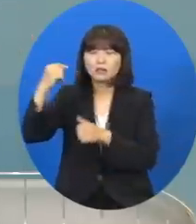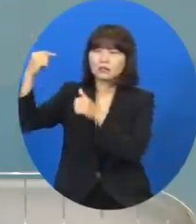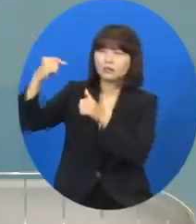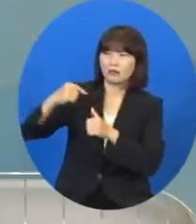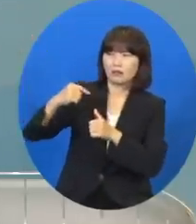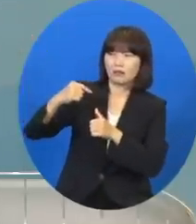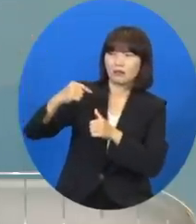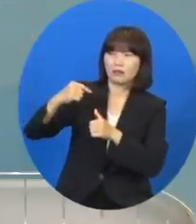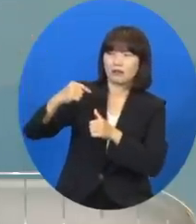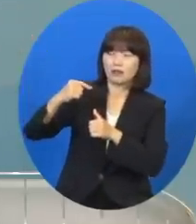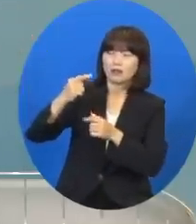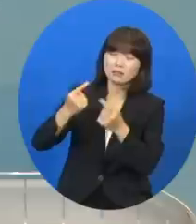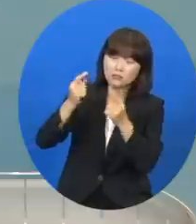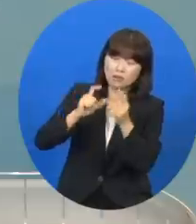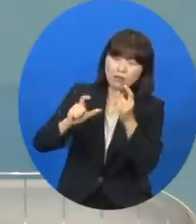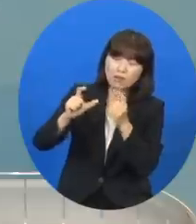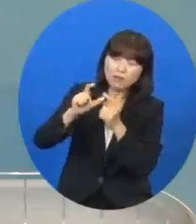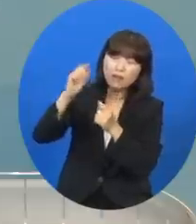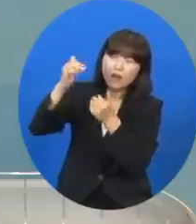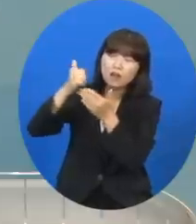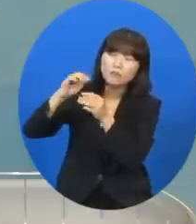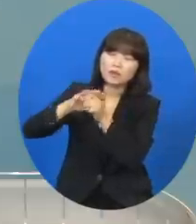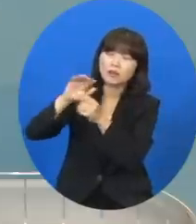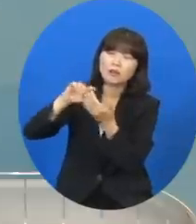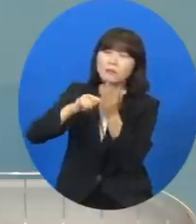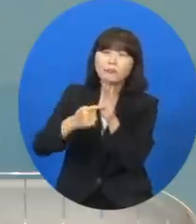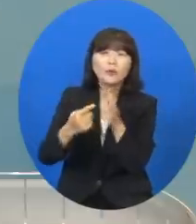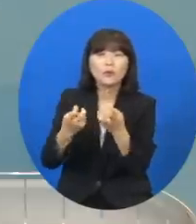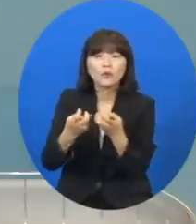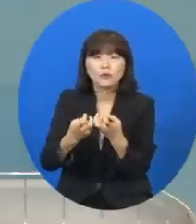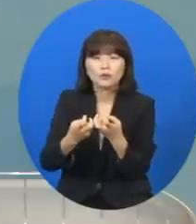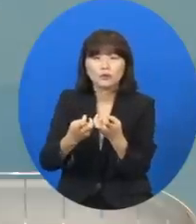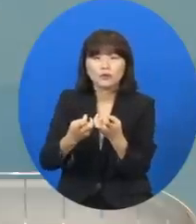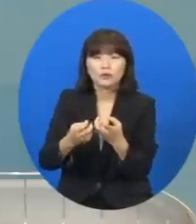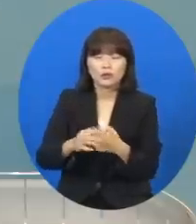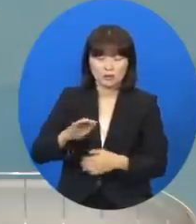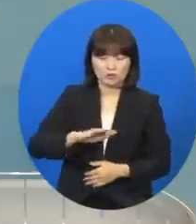하나님이? 우리도 성찬을 받을 때